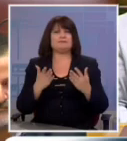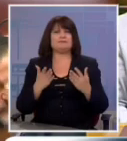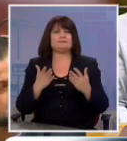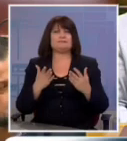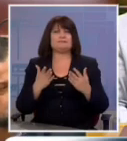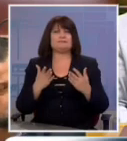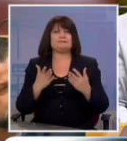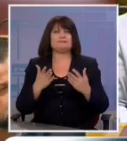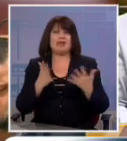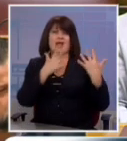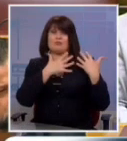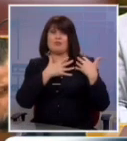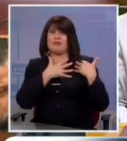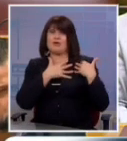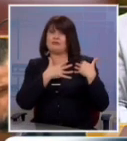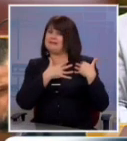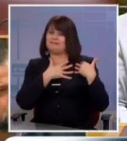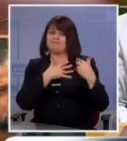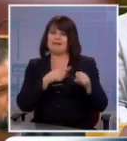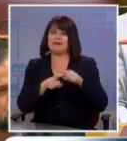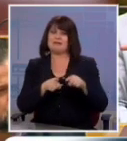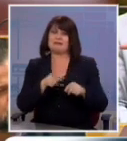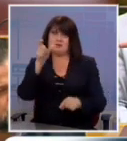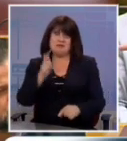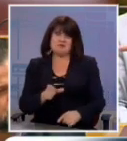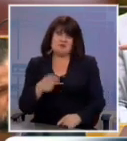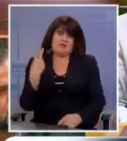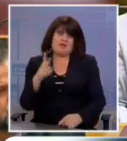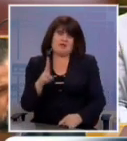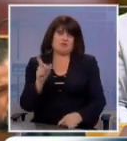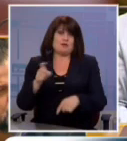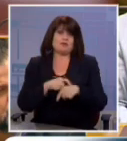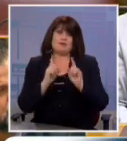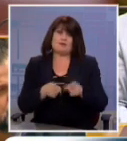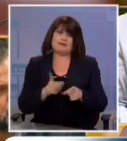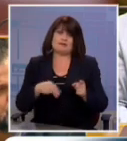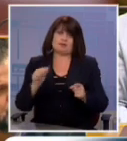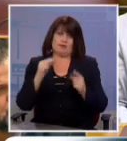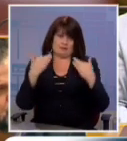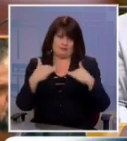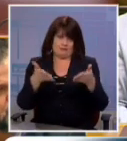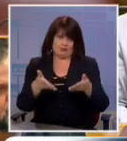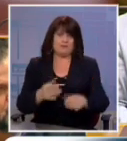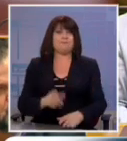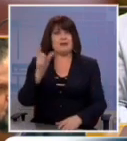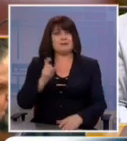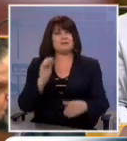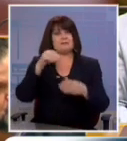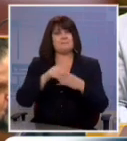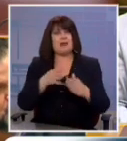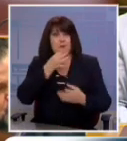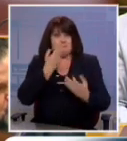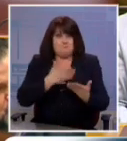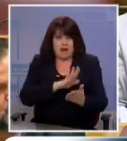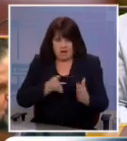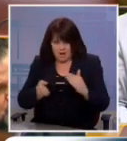έξω από τα όρια της αρμοδιότητάς σας, αλλά αυτό είναι δική μου άποψη. Εσείς έχετε μια άλλη, το σώμα κάποια στιγμή θα αποφασίσει γι' αυτά. Όμως, παρεμβήκατε μετά το τέλος της